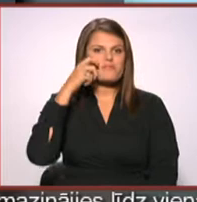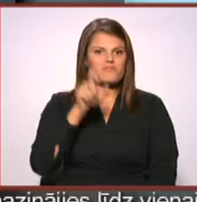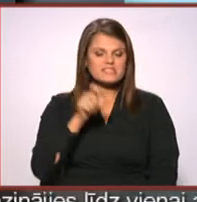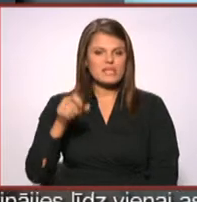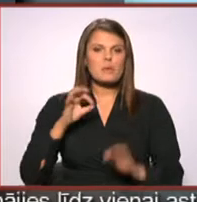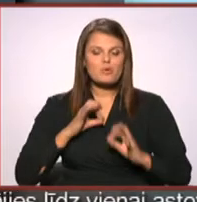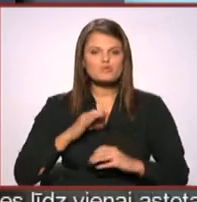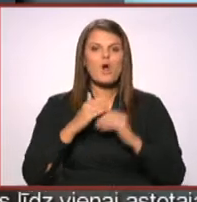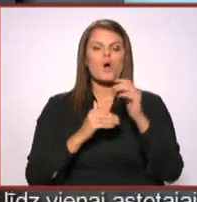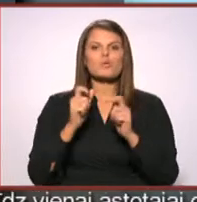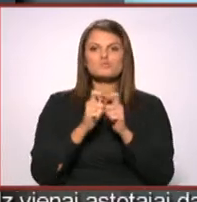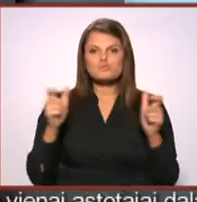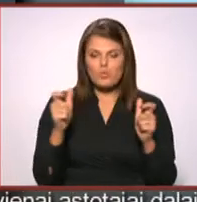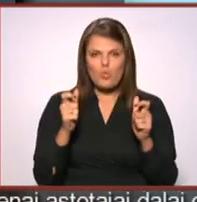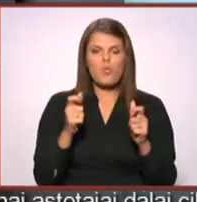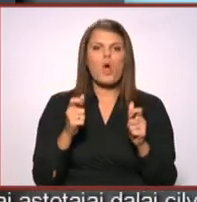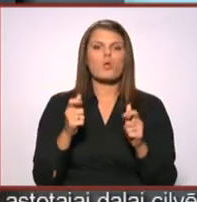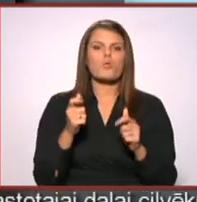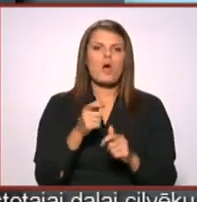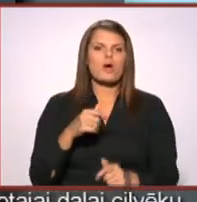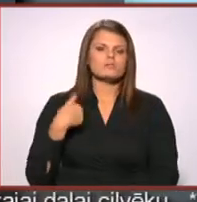un arodskolu audzēkņi.